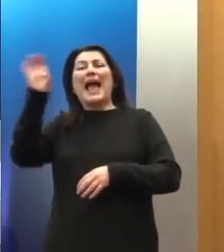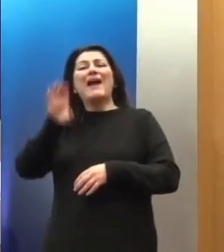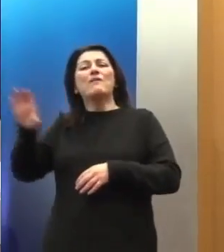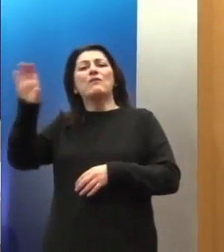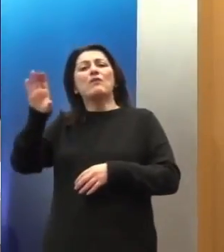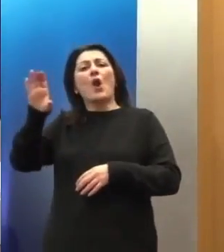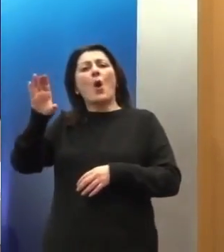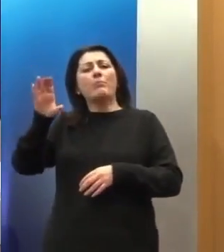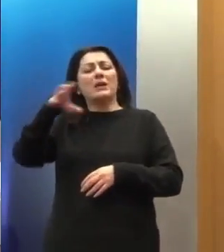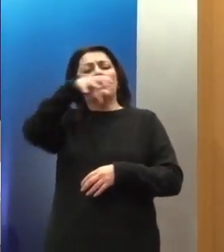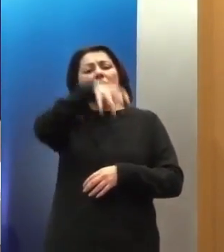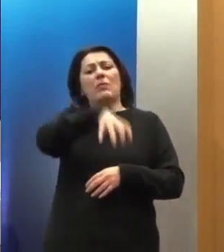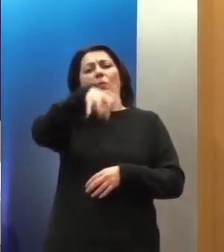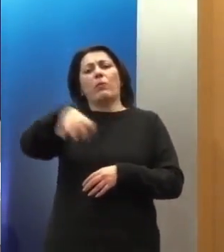μόνο